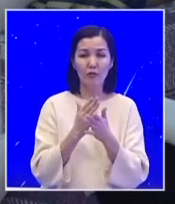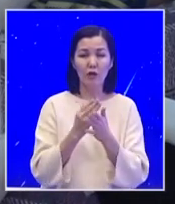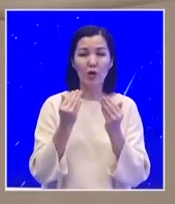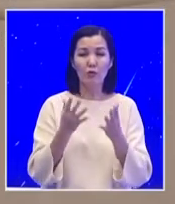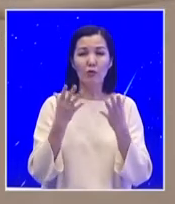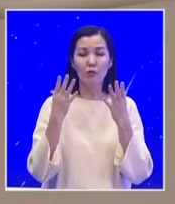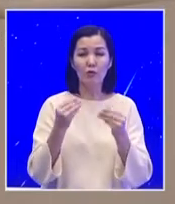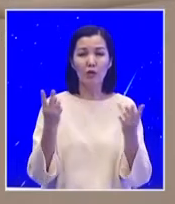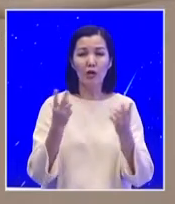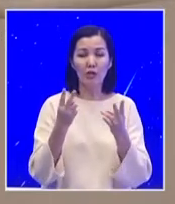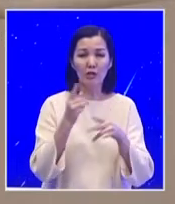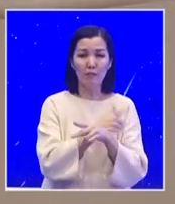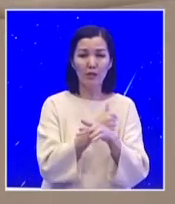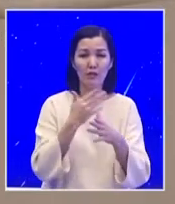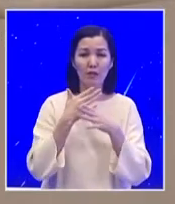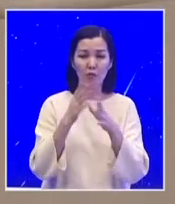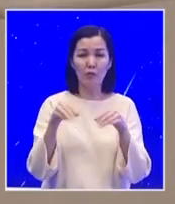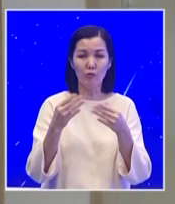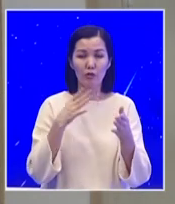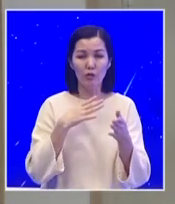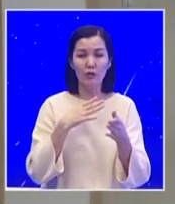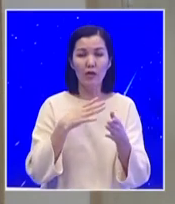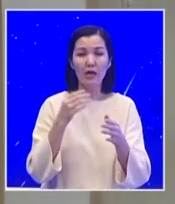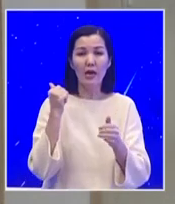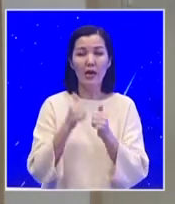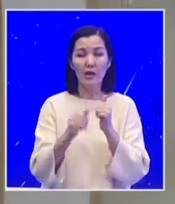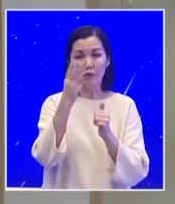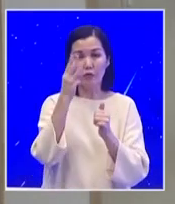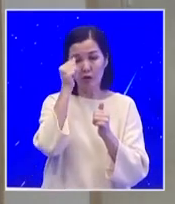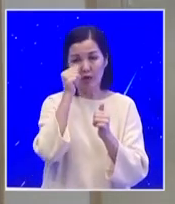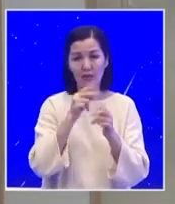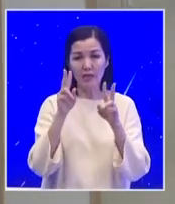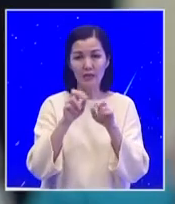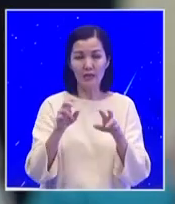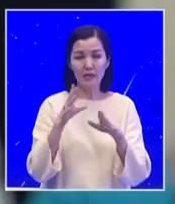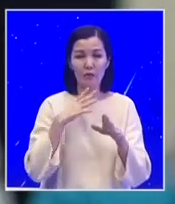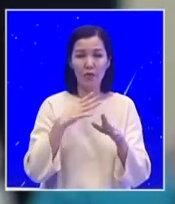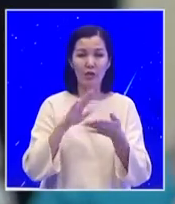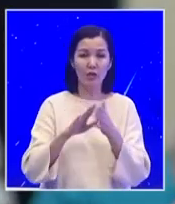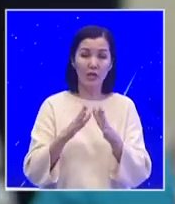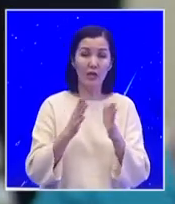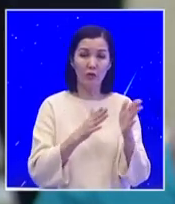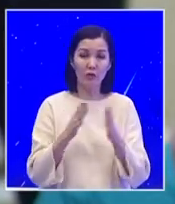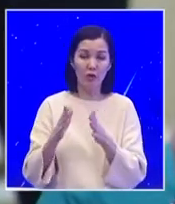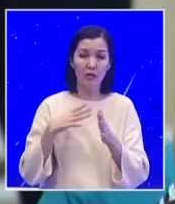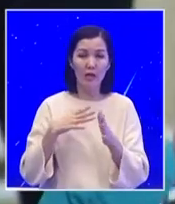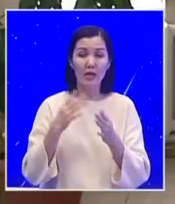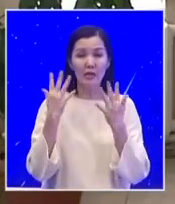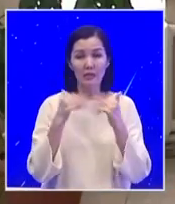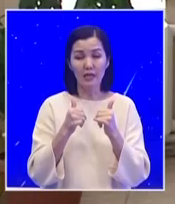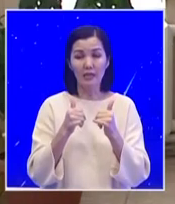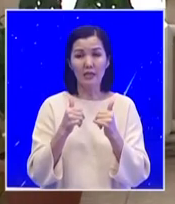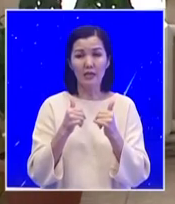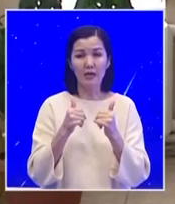Бүгінде оларға қажетті медициналық көмек көрсетілуде. Олар әр үш ай сайын тексеріліп тұрады. Қазір жағдайлары тұрақты. Статистиканы